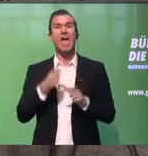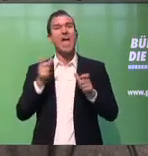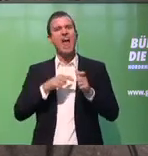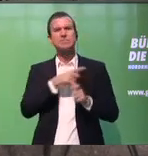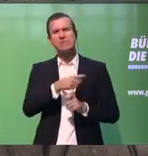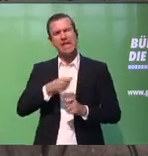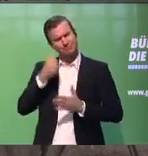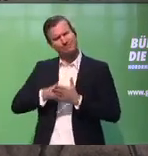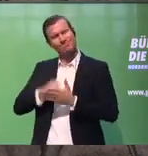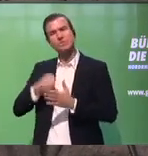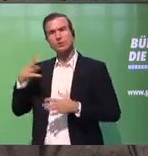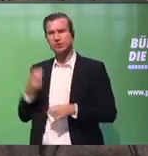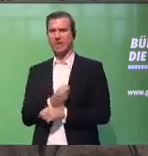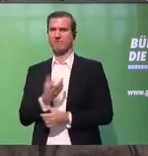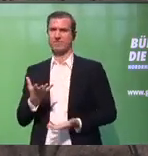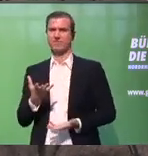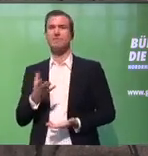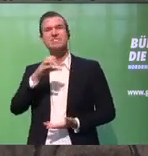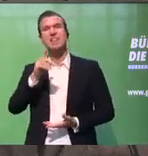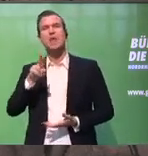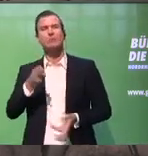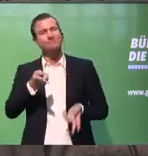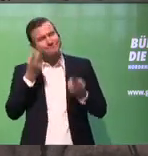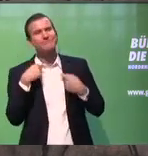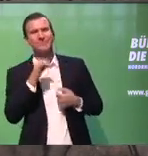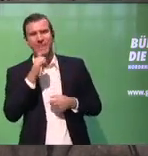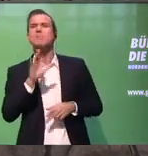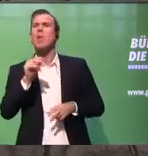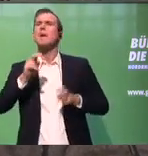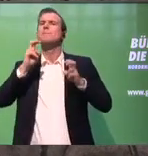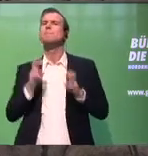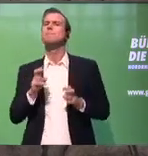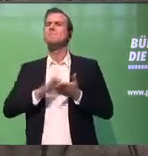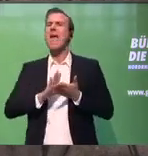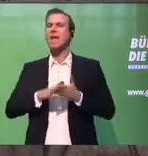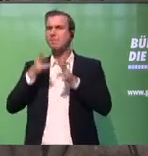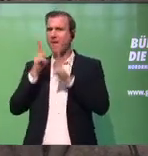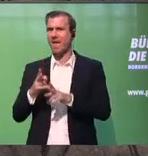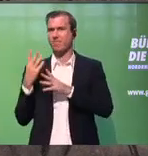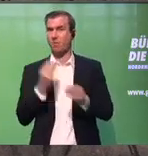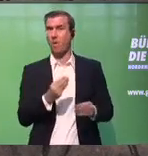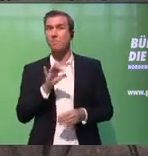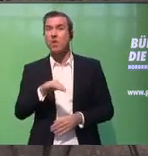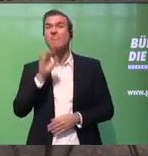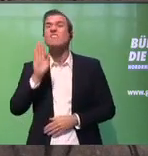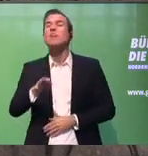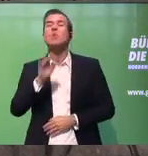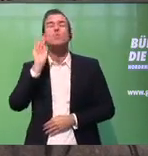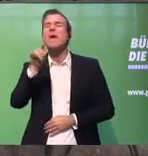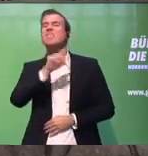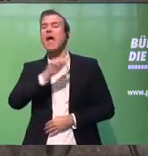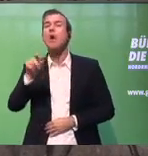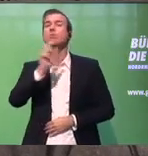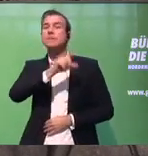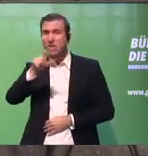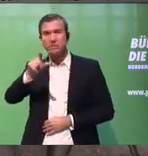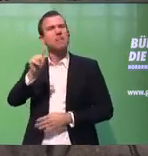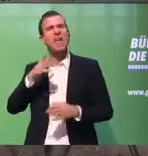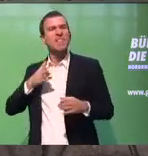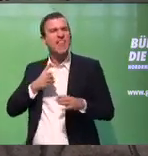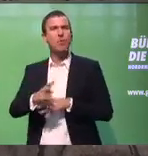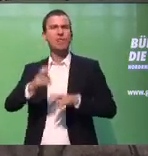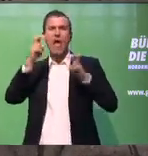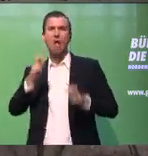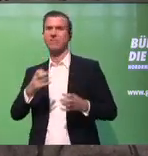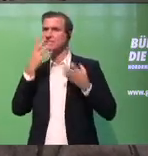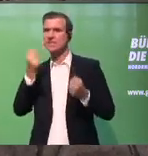hat durchsetzen können mit einem Bleiberecht. Und das muss man deutlich sagen, das wird Tausenden von Menschen hier einen dauerhaften Aufenthalt